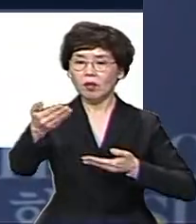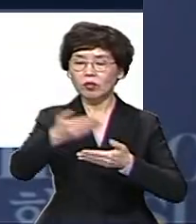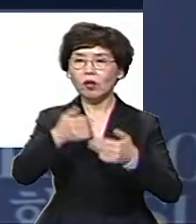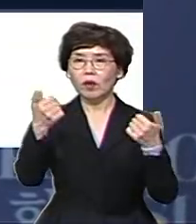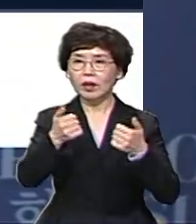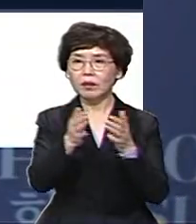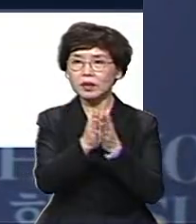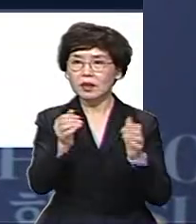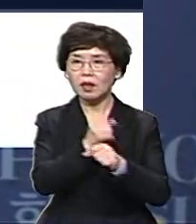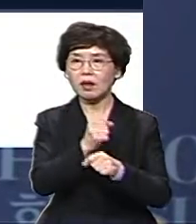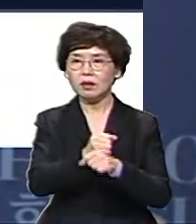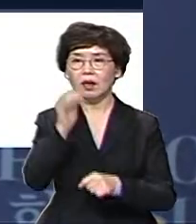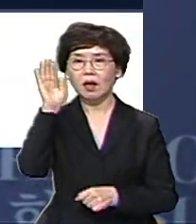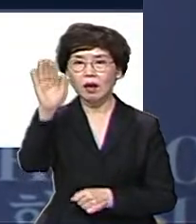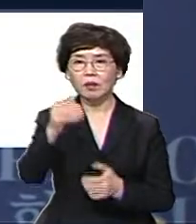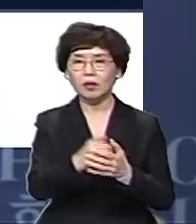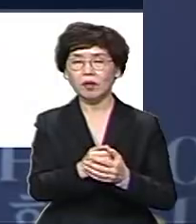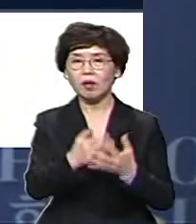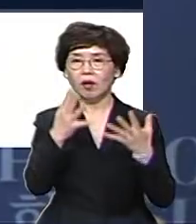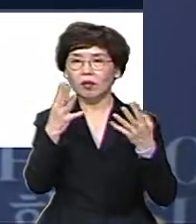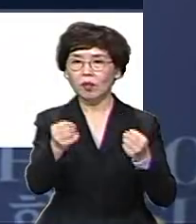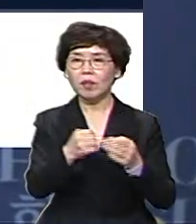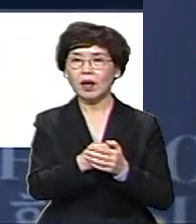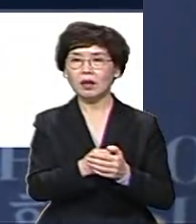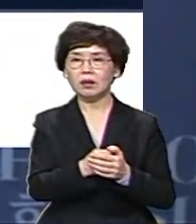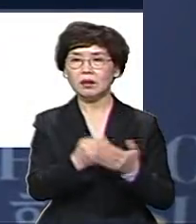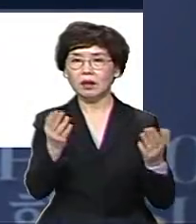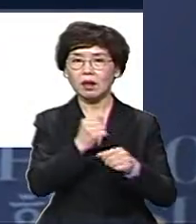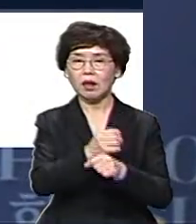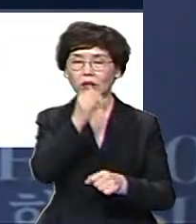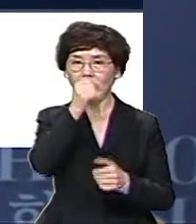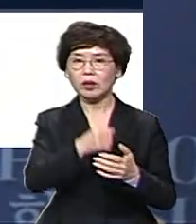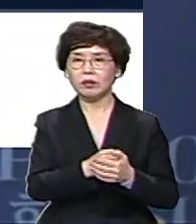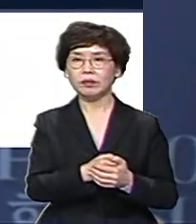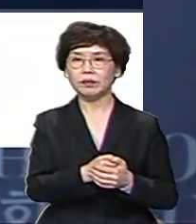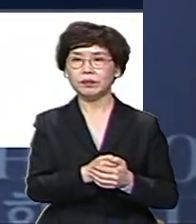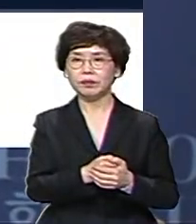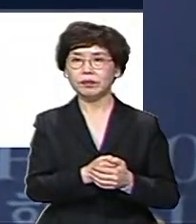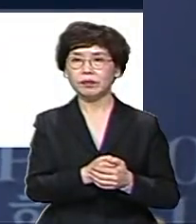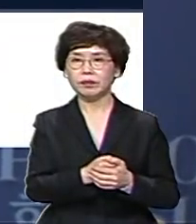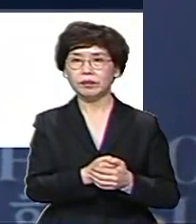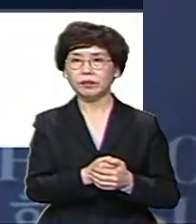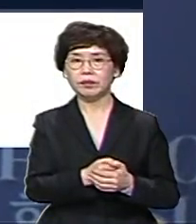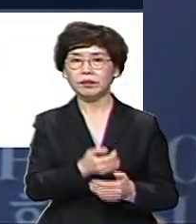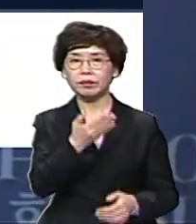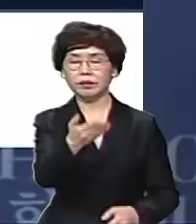일을 하고 있고 또 무역회담도 하고 있습니다. 그리고 아시다시피